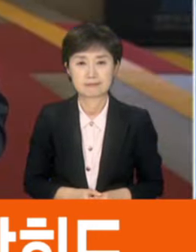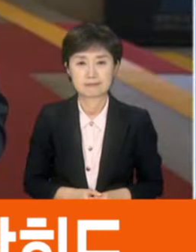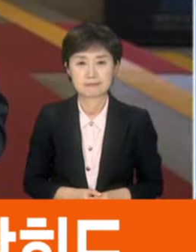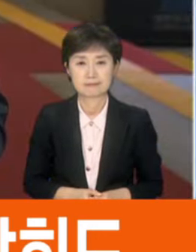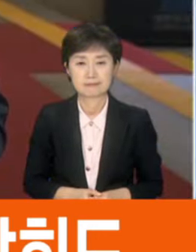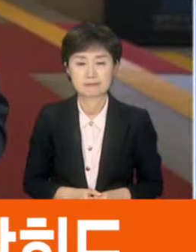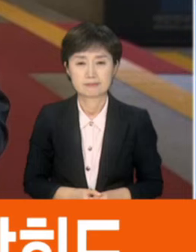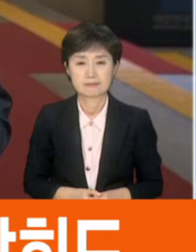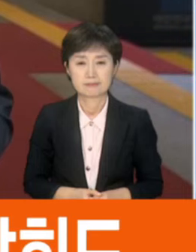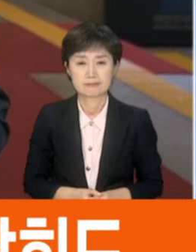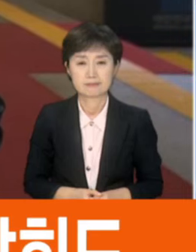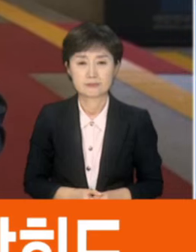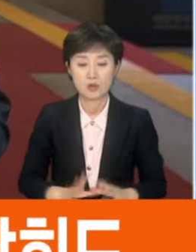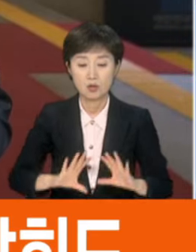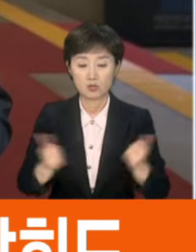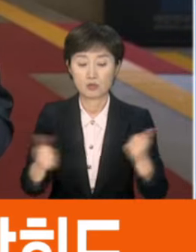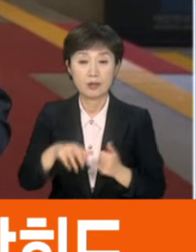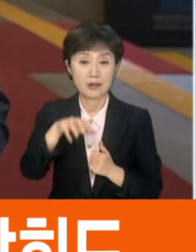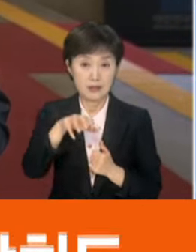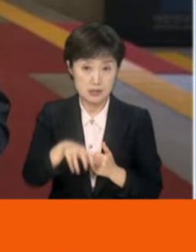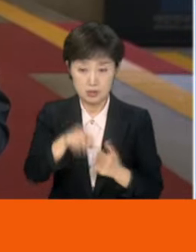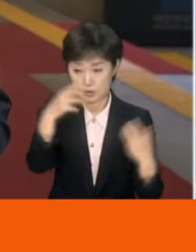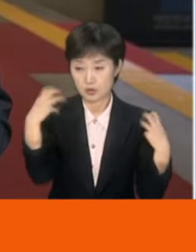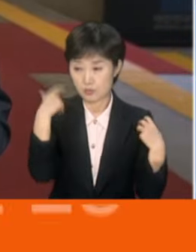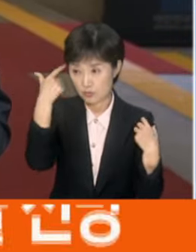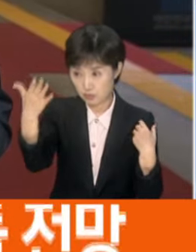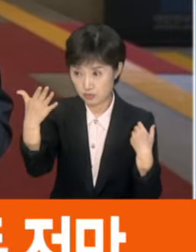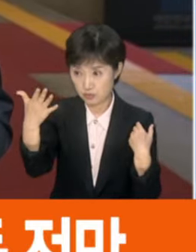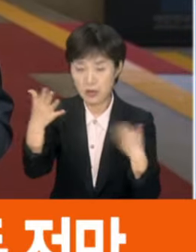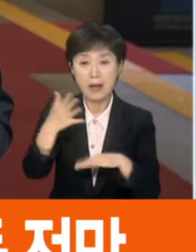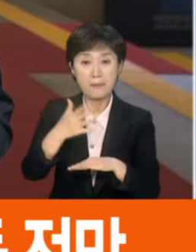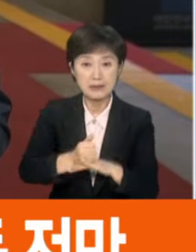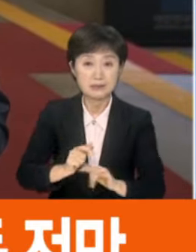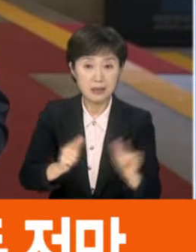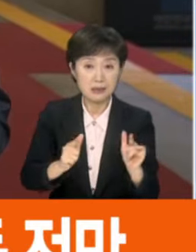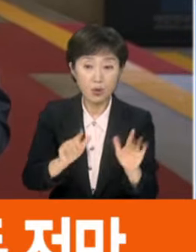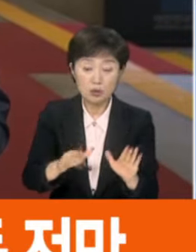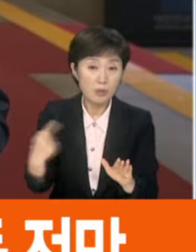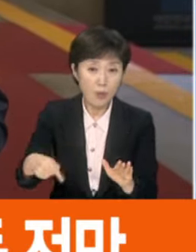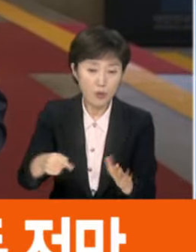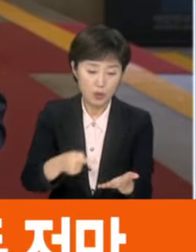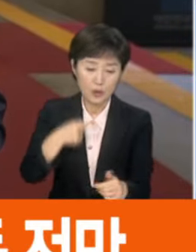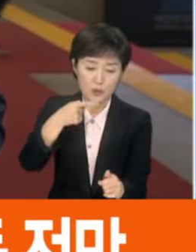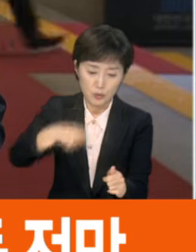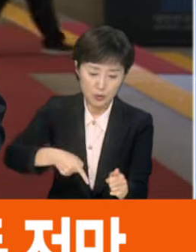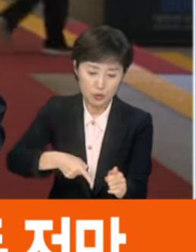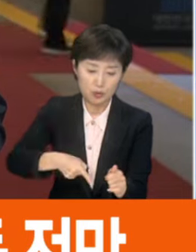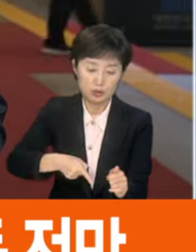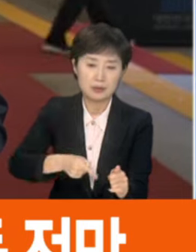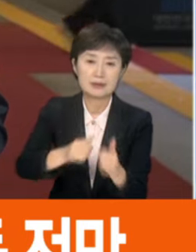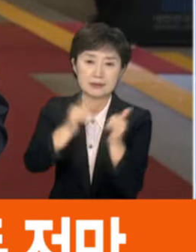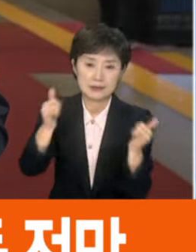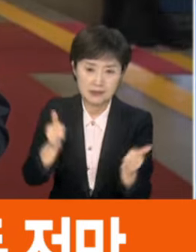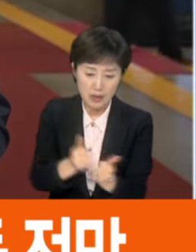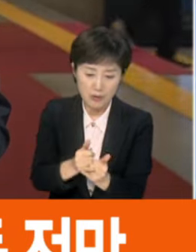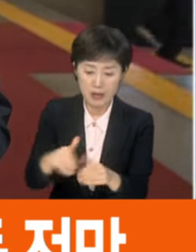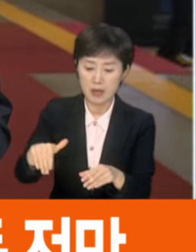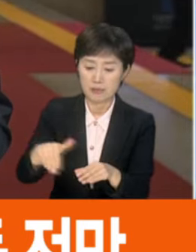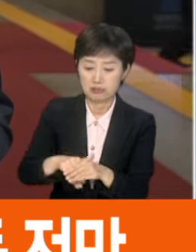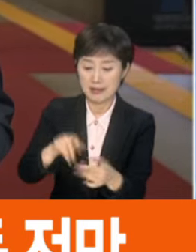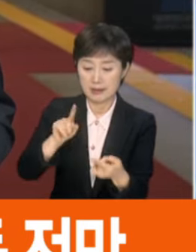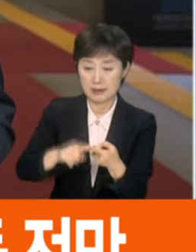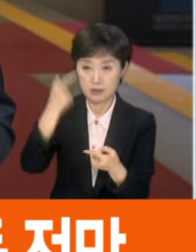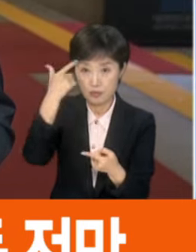촉구했습니다네 이런 가운데 국회에서는 대정보 질문 마지막날 일정이 교육 사회 문화 분야에 대한 국회 측의 질의와